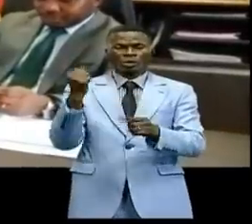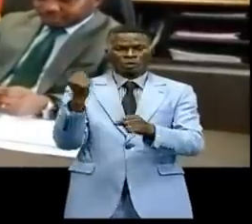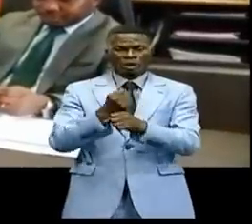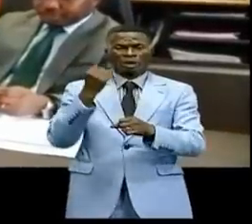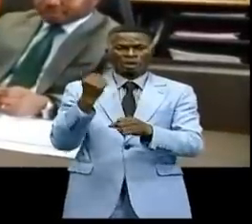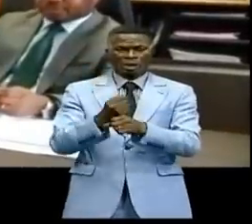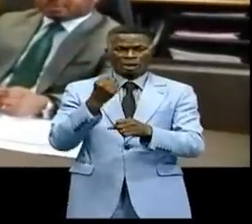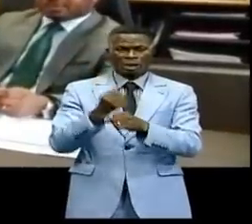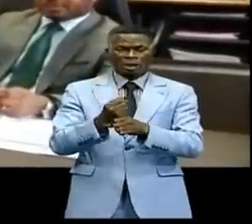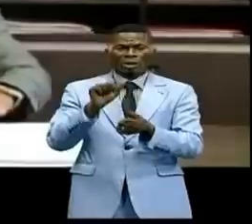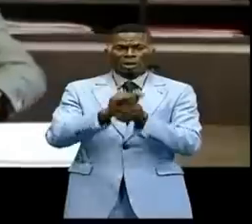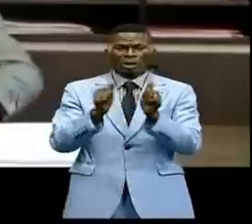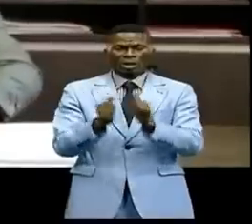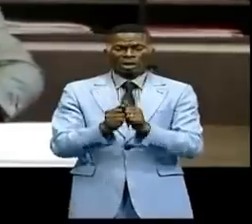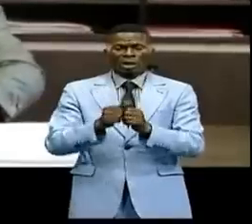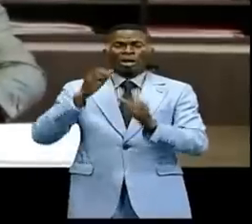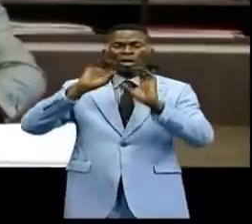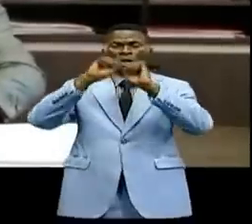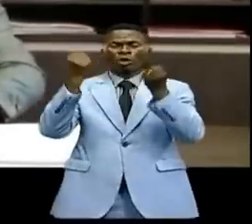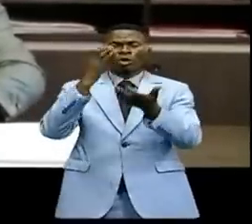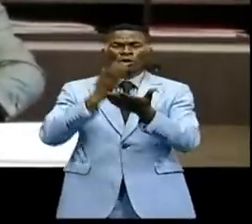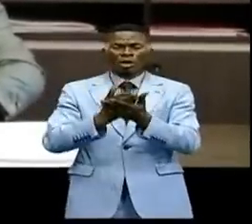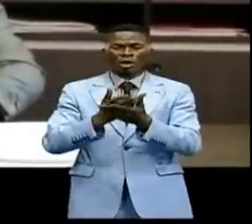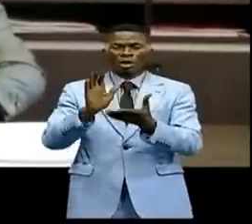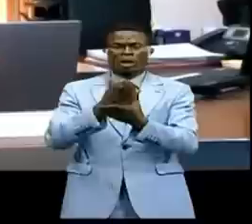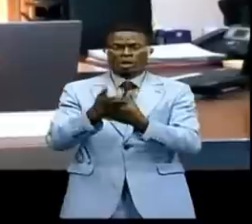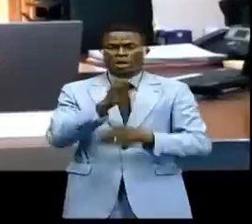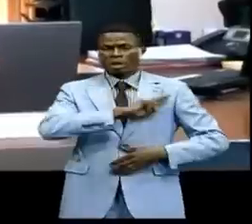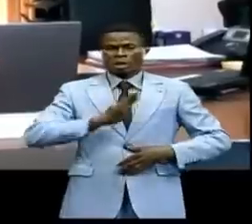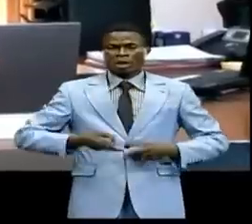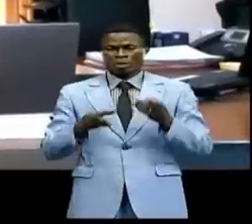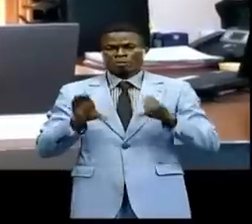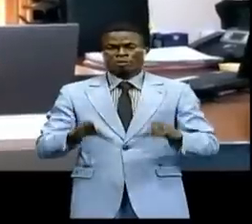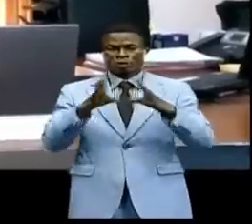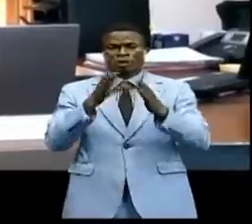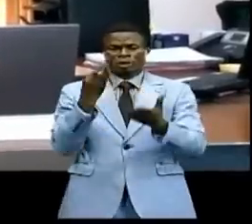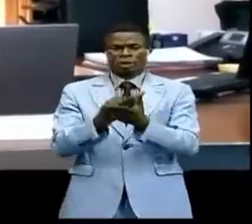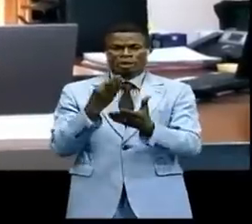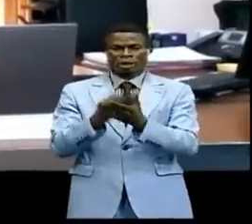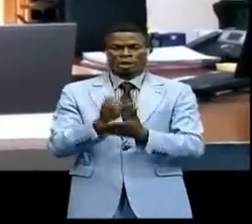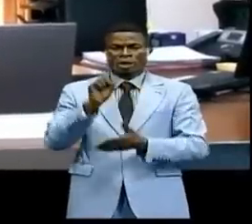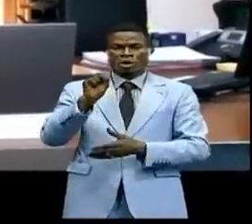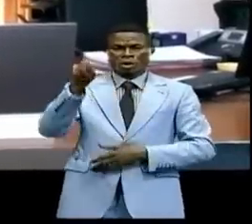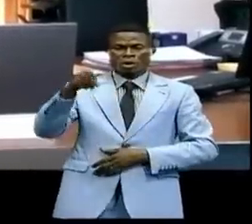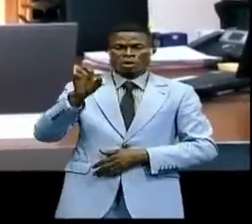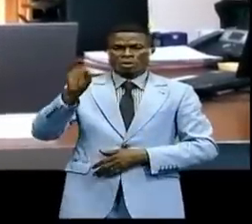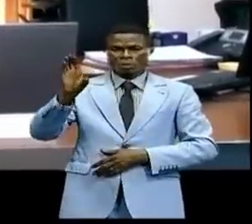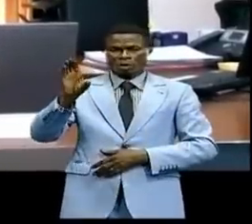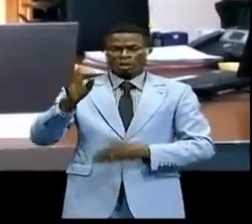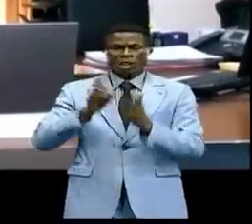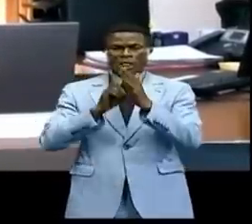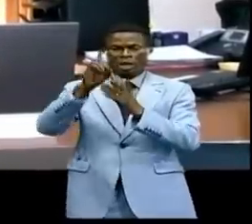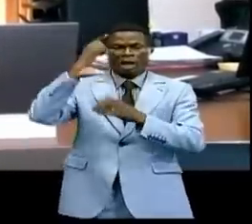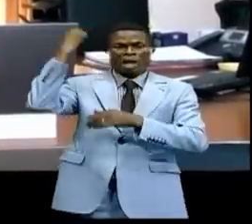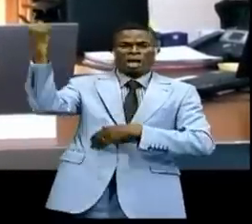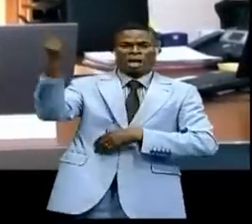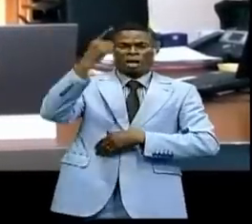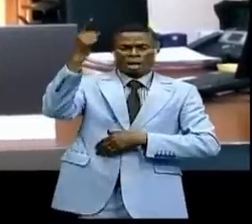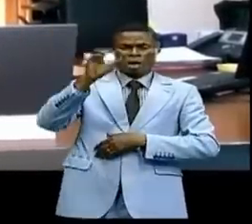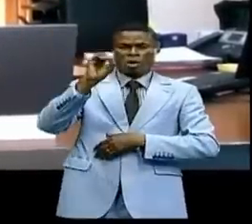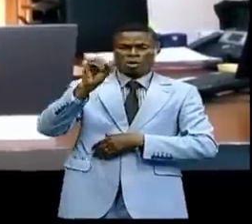opérations du secteur privé entre la République démocratique du Congo et les fonds de l'OPEP pour le développement international